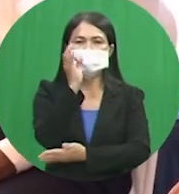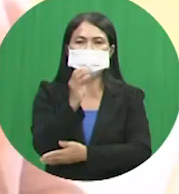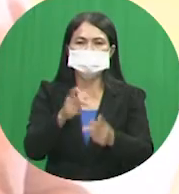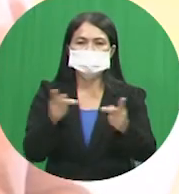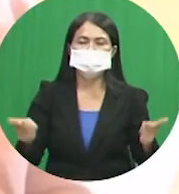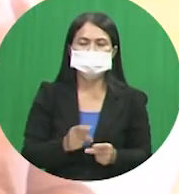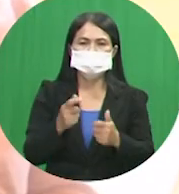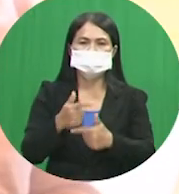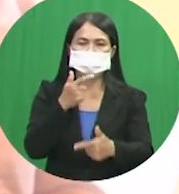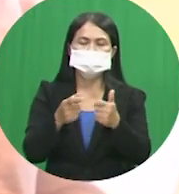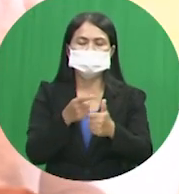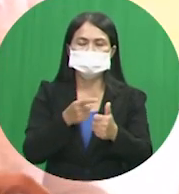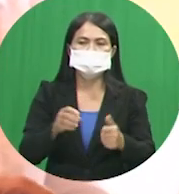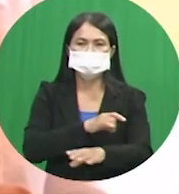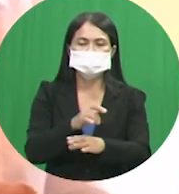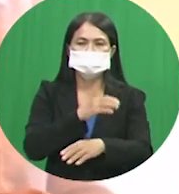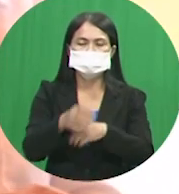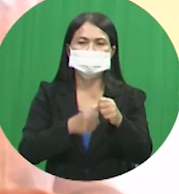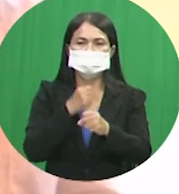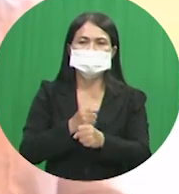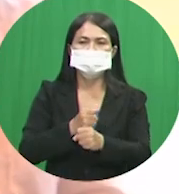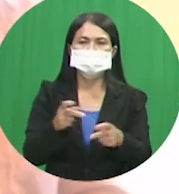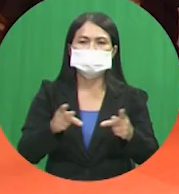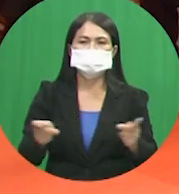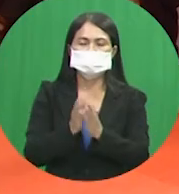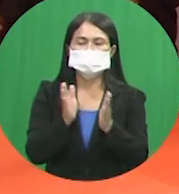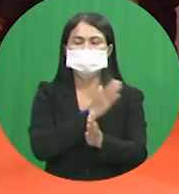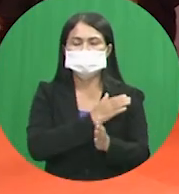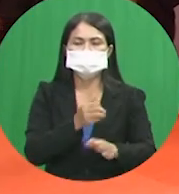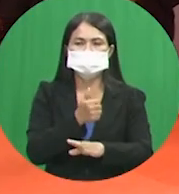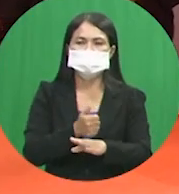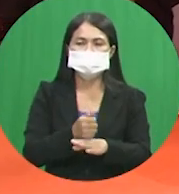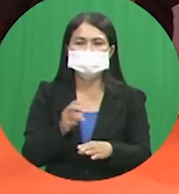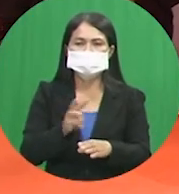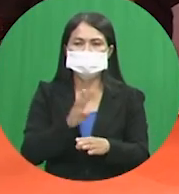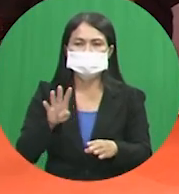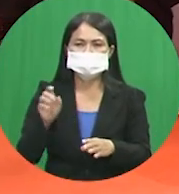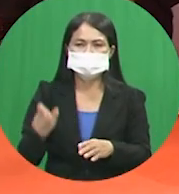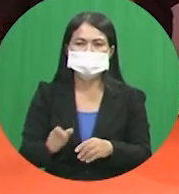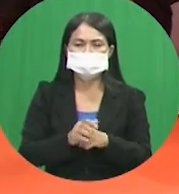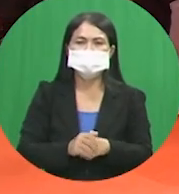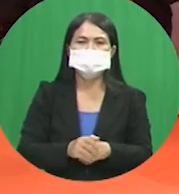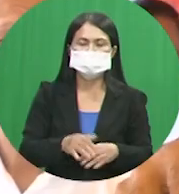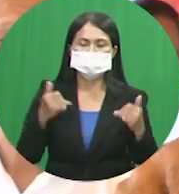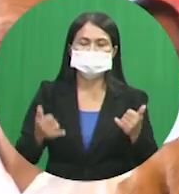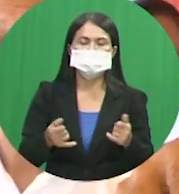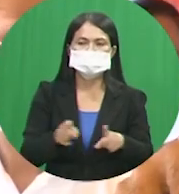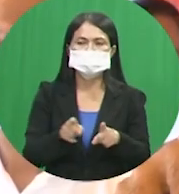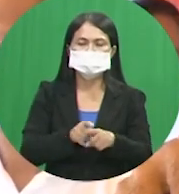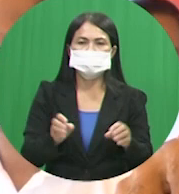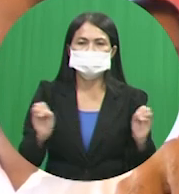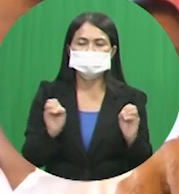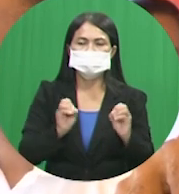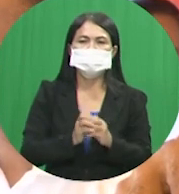ำนวนหมุนไตรจำนายเป๊ะจิจารันฉน้ำวัดคลาอ้อใจอธิกาใบบุญอ้องกมิ้นแต่สมัยเอลยมันโดยชนติเ